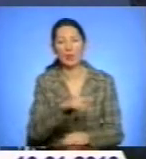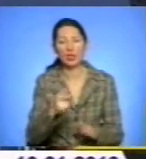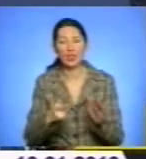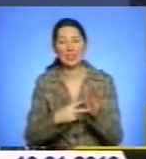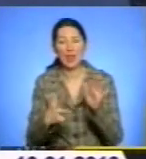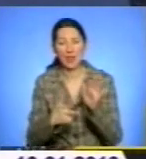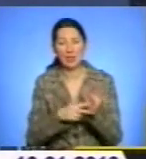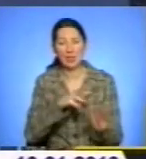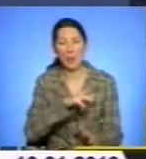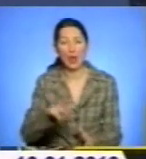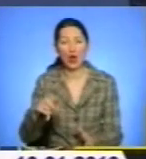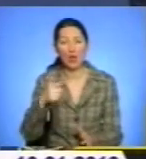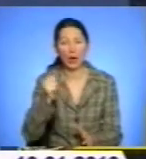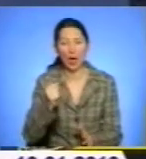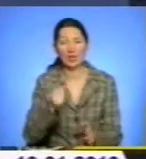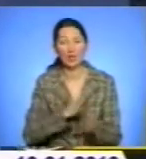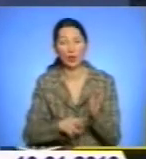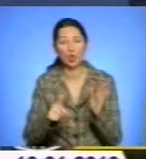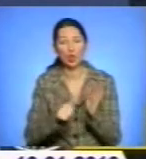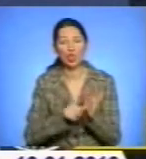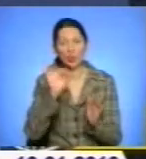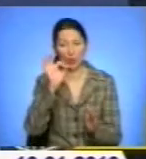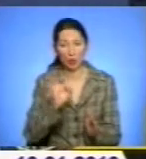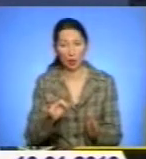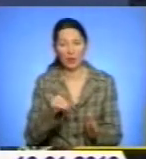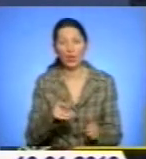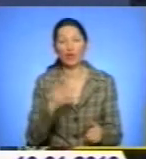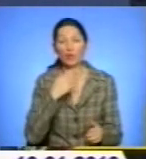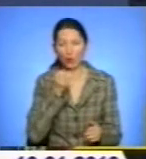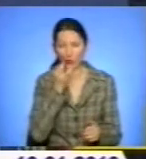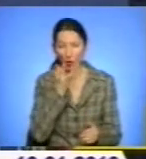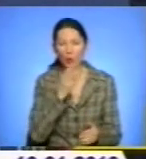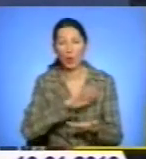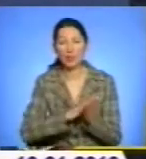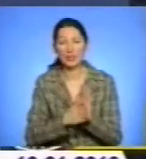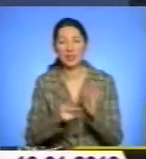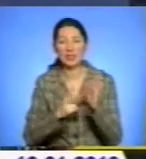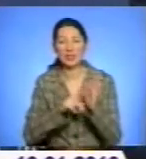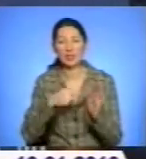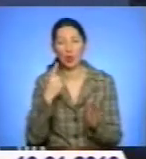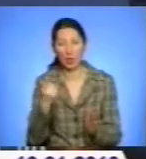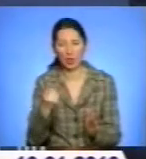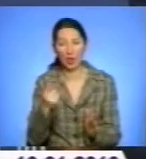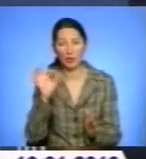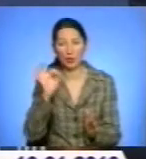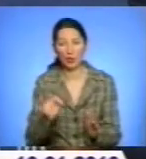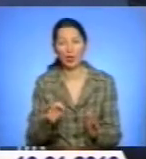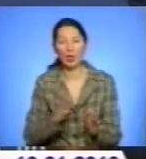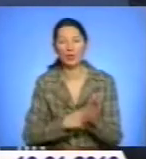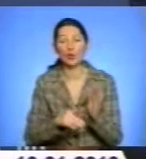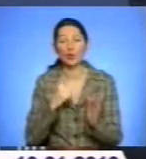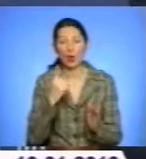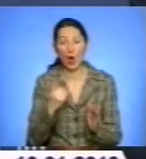мільйони гектарів, тобто 96%. З них в доброму задовільному стані 7,1, 92 слабкі зріджені